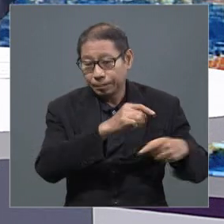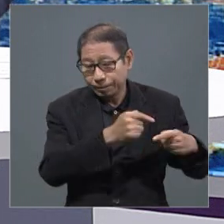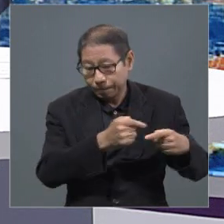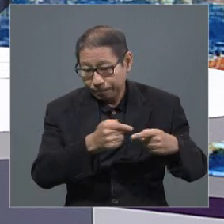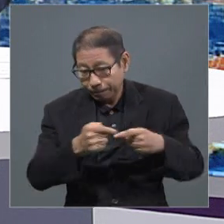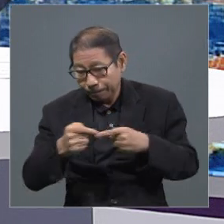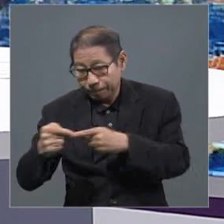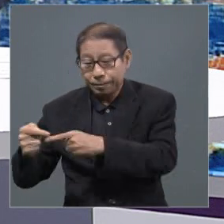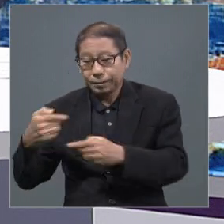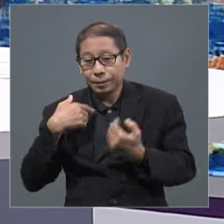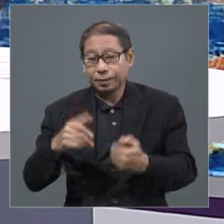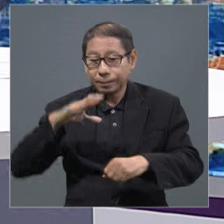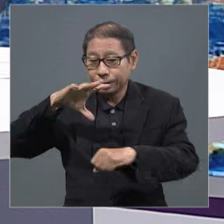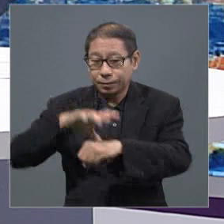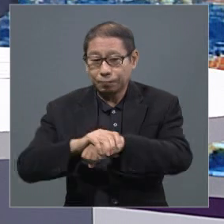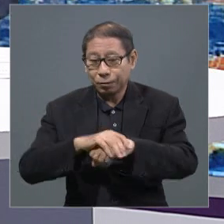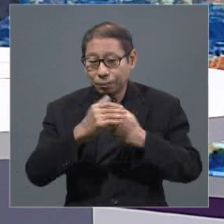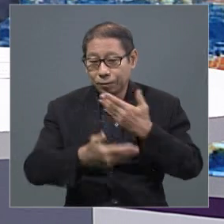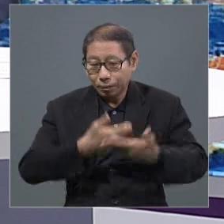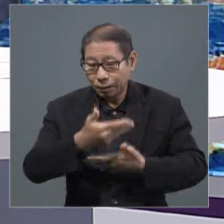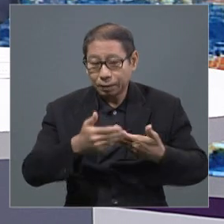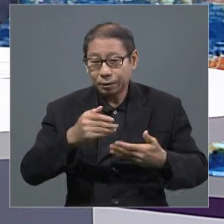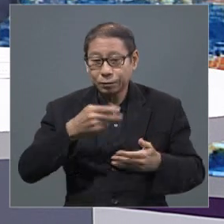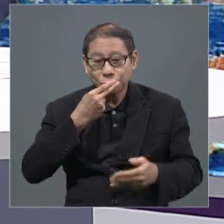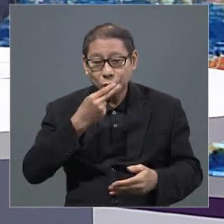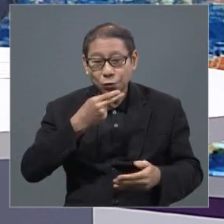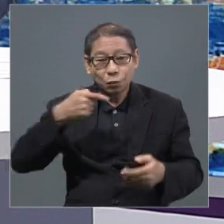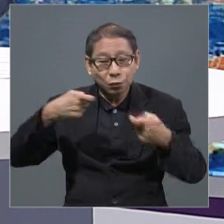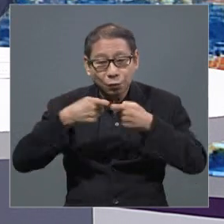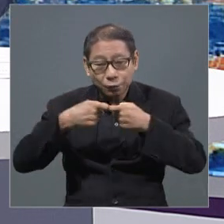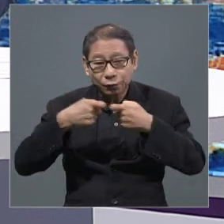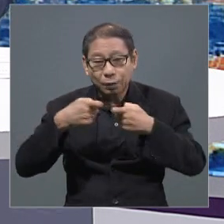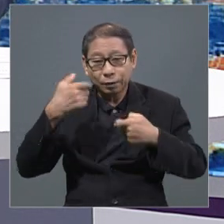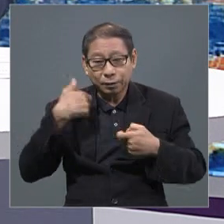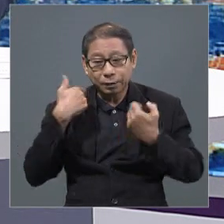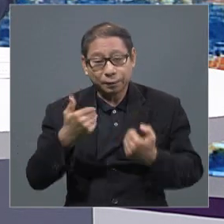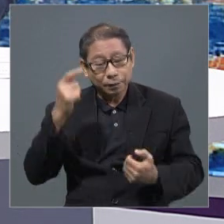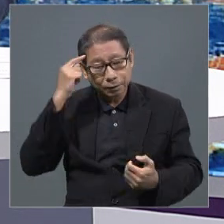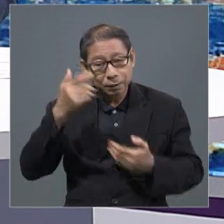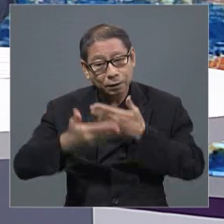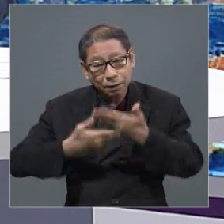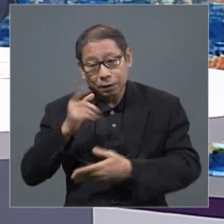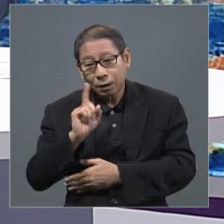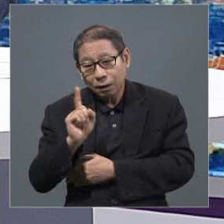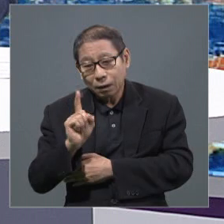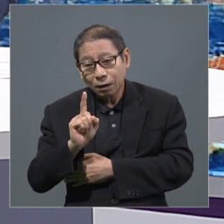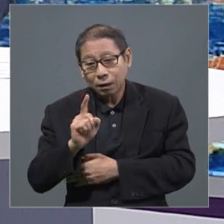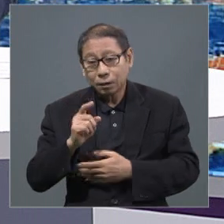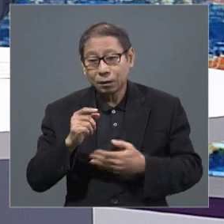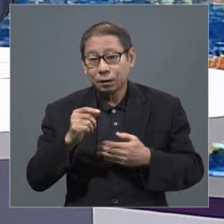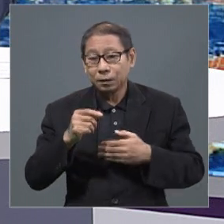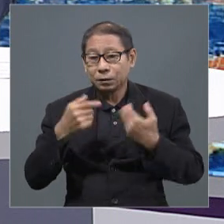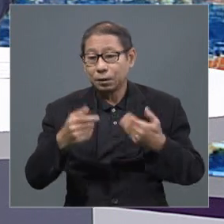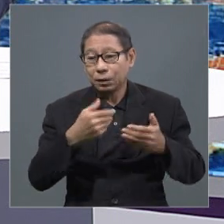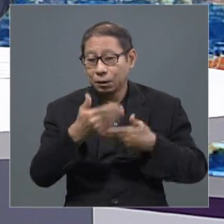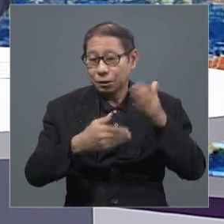โดยเฉพาะการปราบปรามการลักรอบการจำหน่ายบุหรี่ไฟฟ้าแล้วอันนี้คือขายที่ไหนนะขายใจกลางเมือง